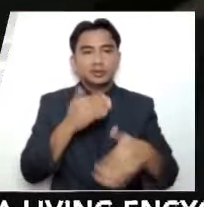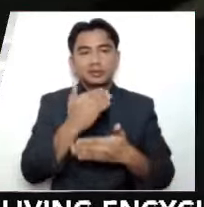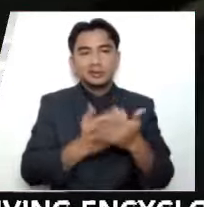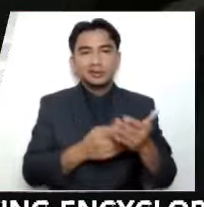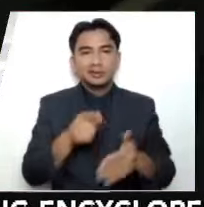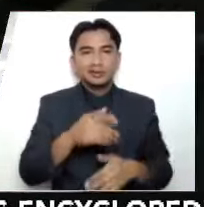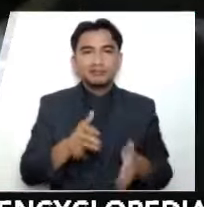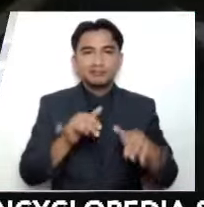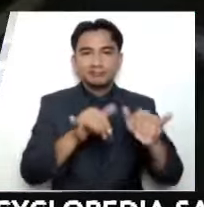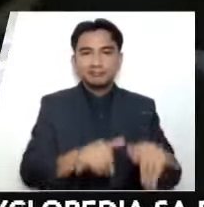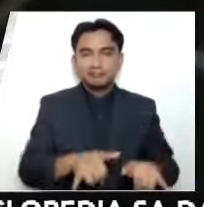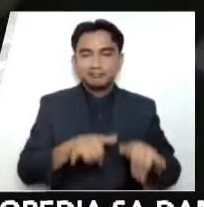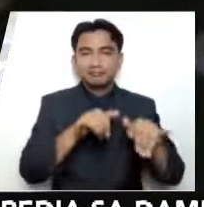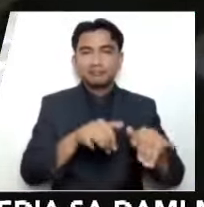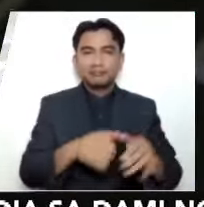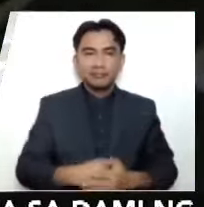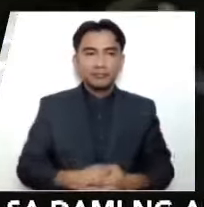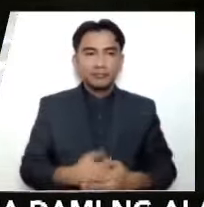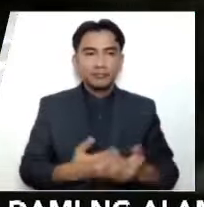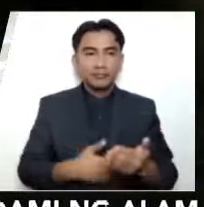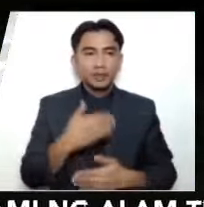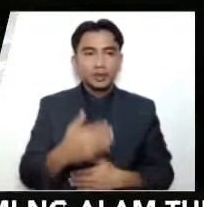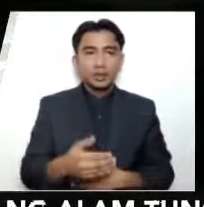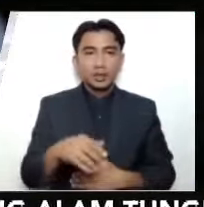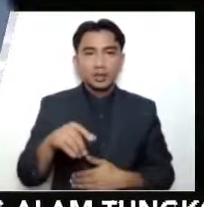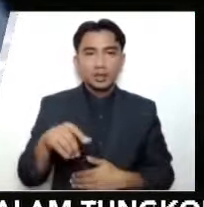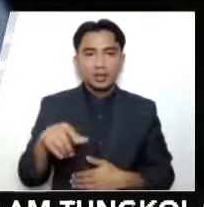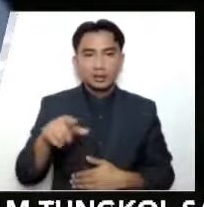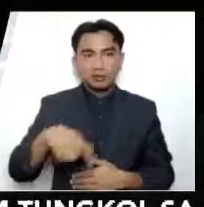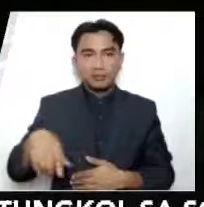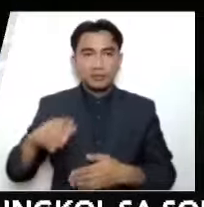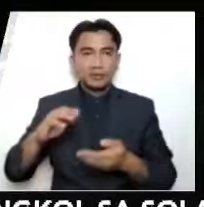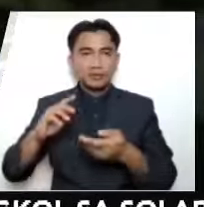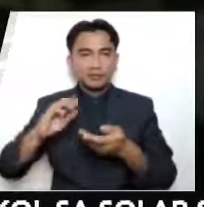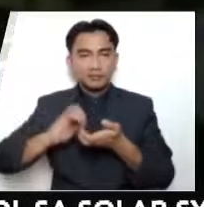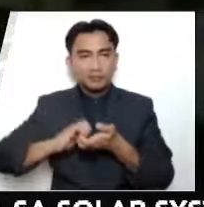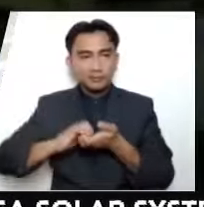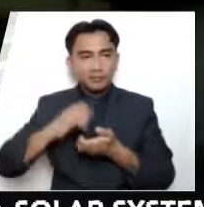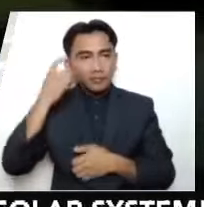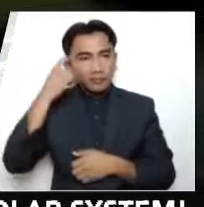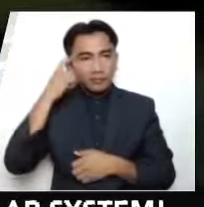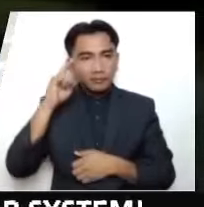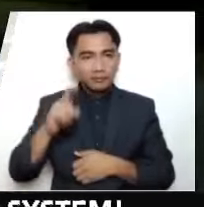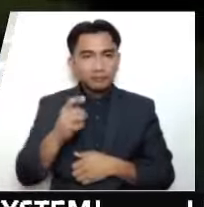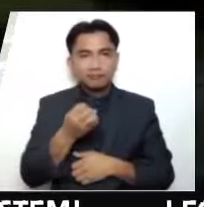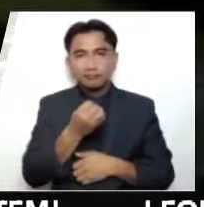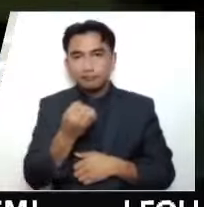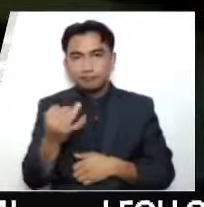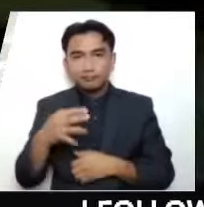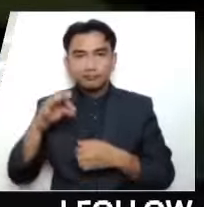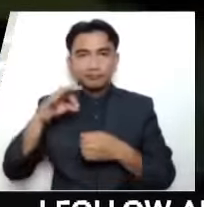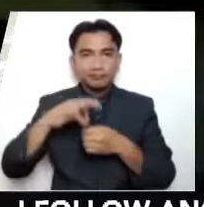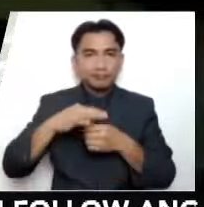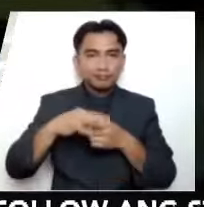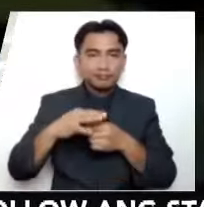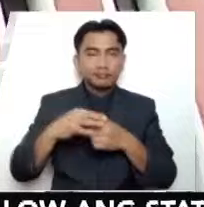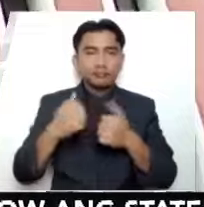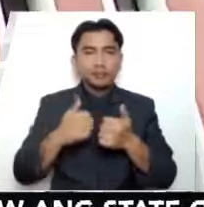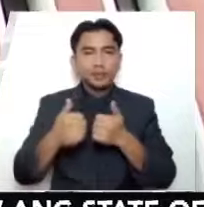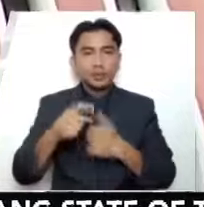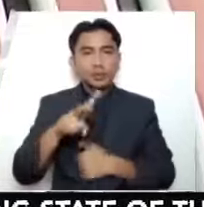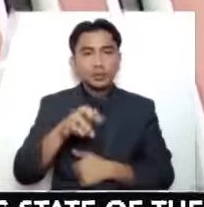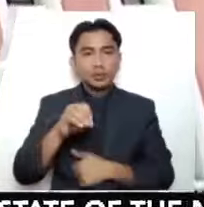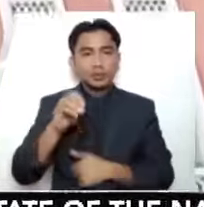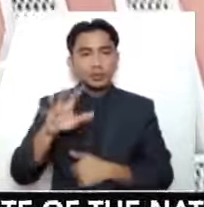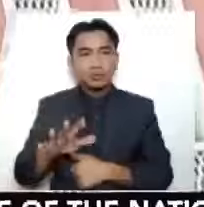Isa sa local partners ng Miro System na supplier ng automated counting machine para sa eleksyon 2025, umurong. Ayon